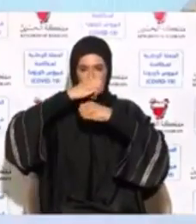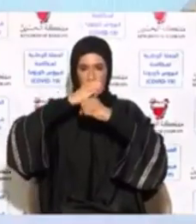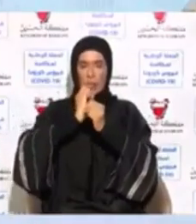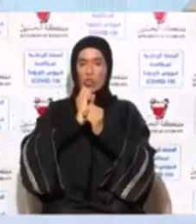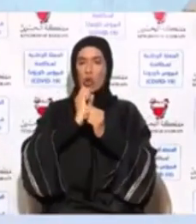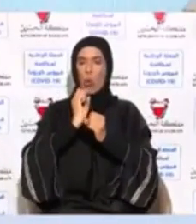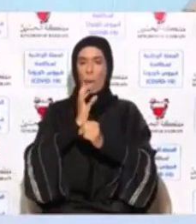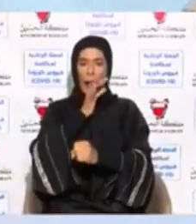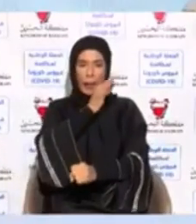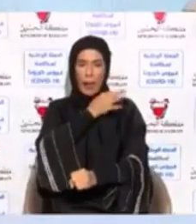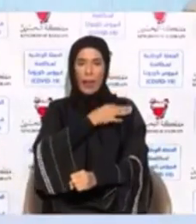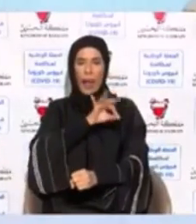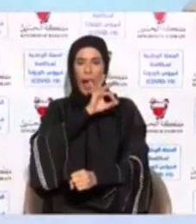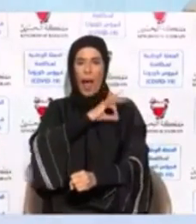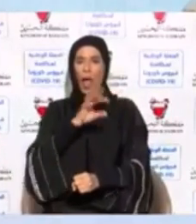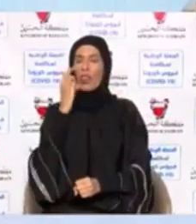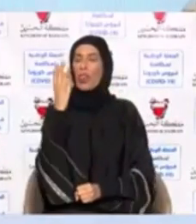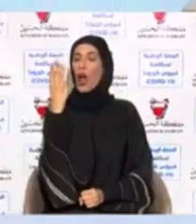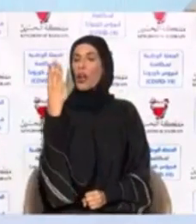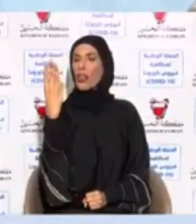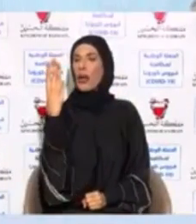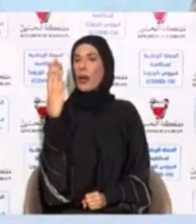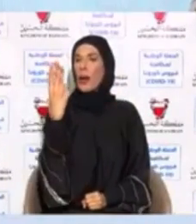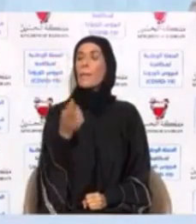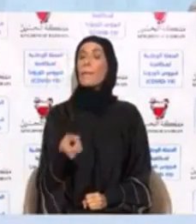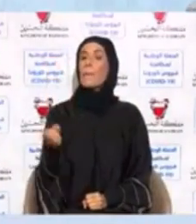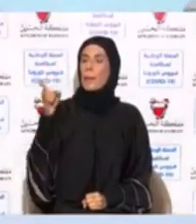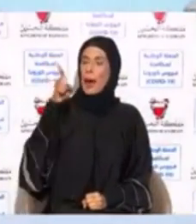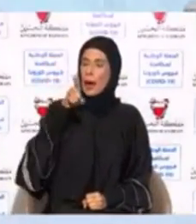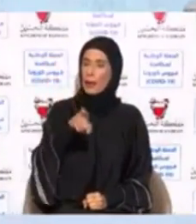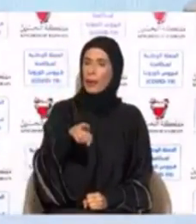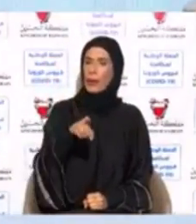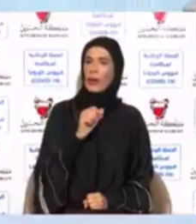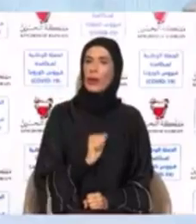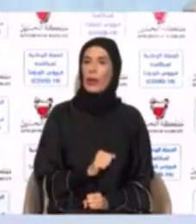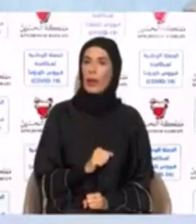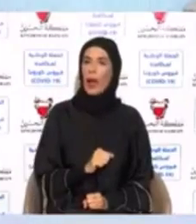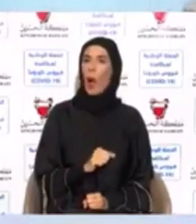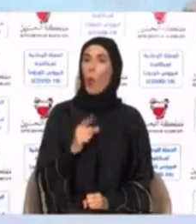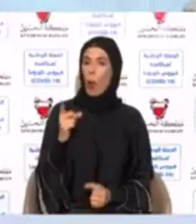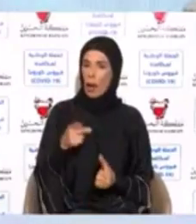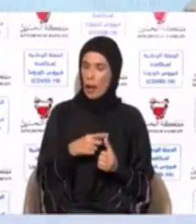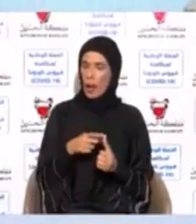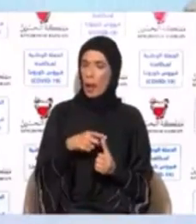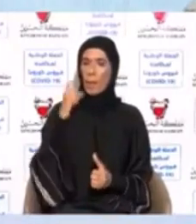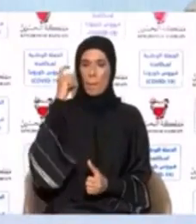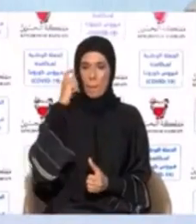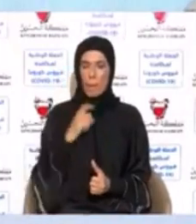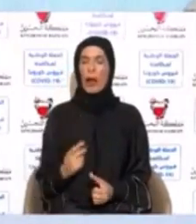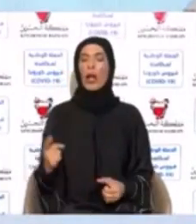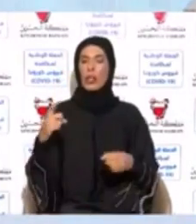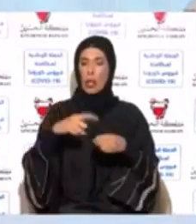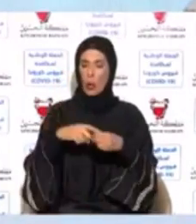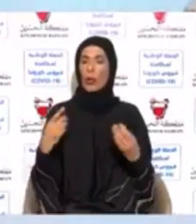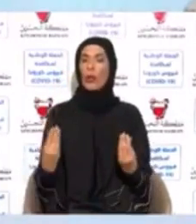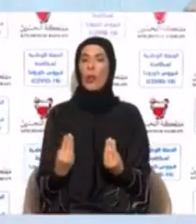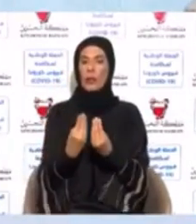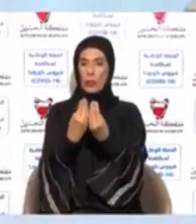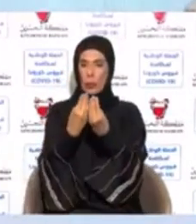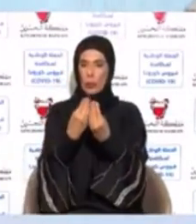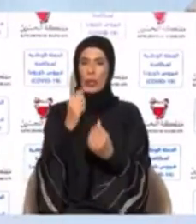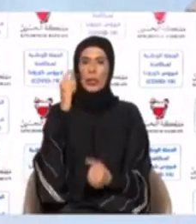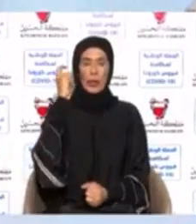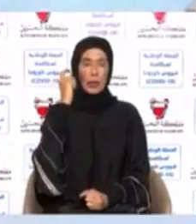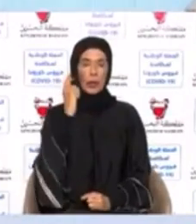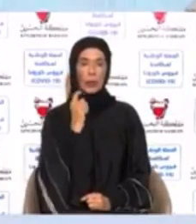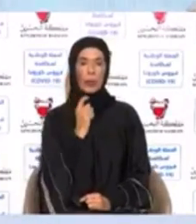الاولى المقامه على مملكه البحرين بعد ما اقيمت في دوله الامارات، وهناك تعاون حثيث مع دولة الإمارات